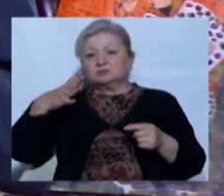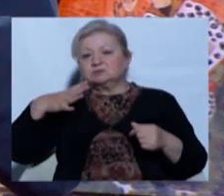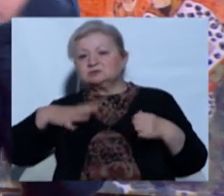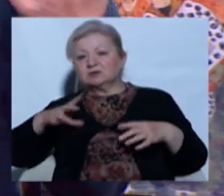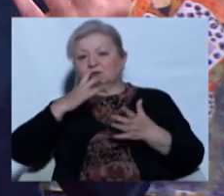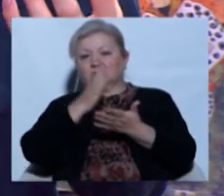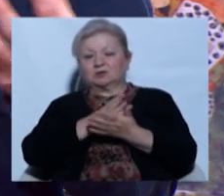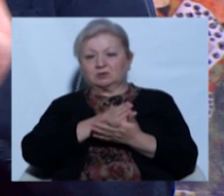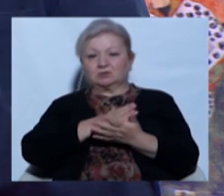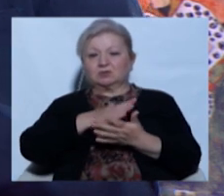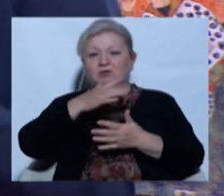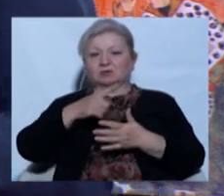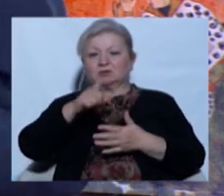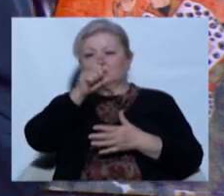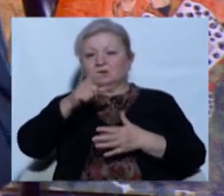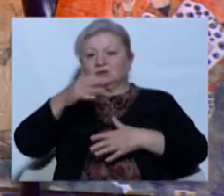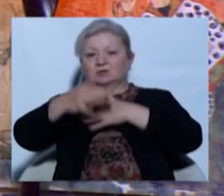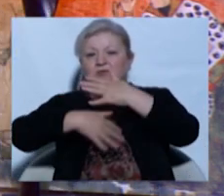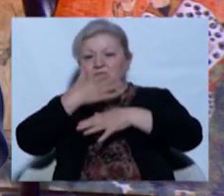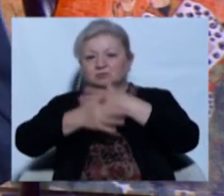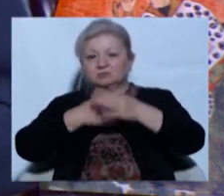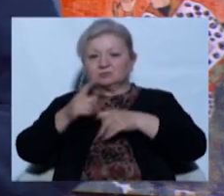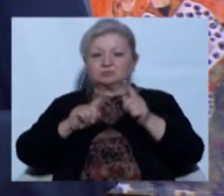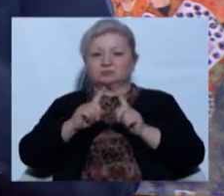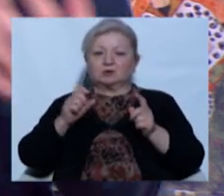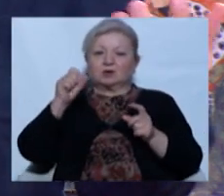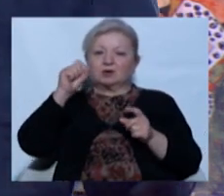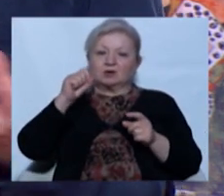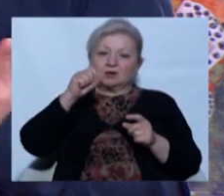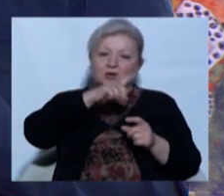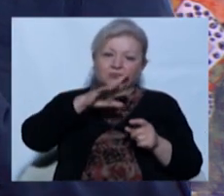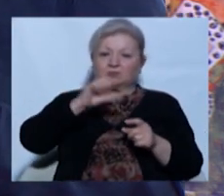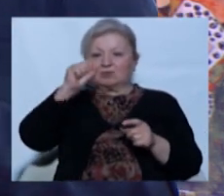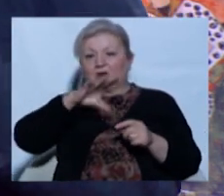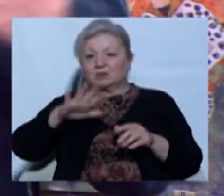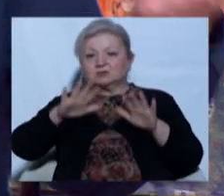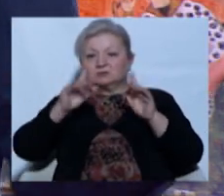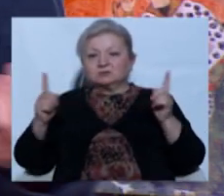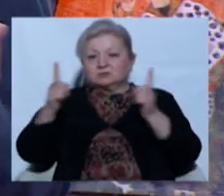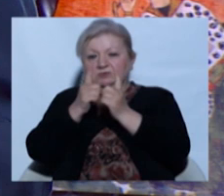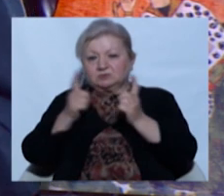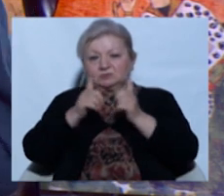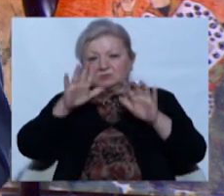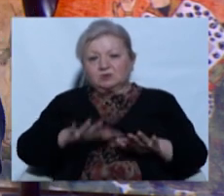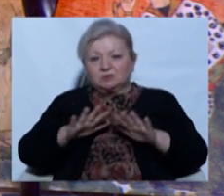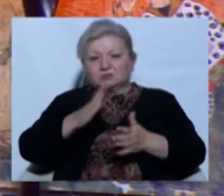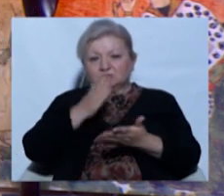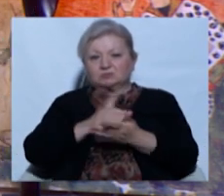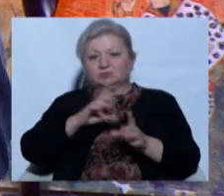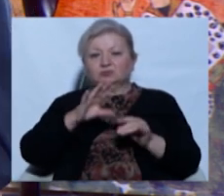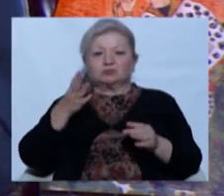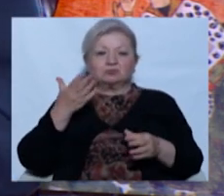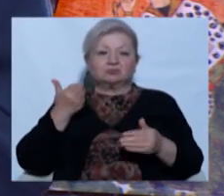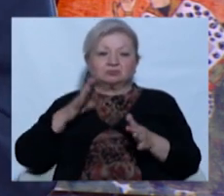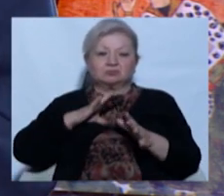ნარევი, ასე ვთქვათ, შეხვედრის ადგილი ამ ევროპისა და აზიის და ჩვენ საუკუნეების განმავლობაში ჩვენ როდესაც თბილისზე ვსაუბრობდით